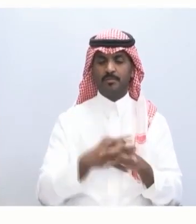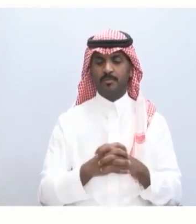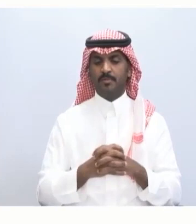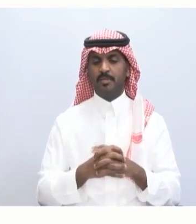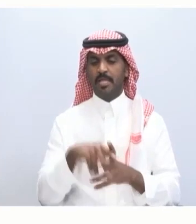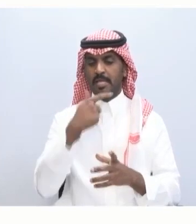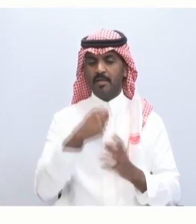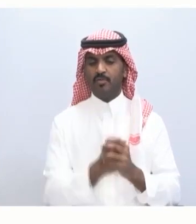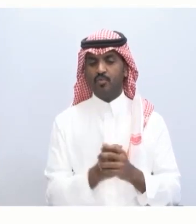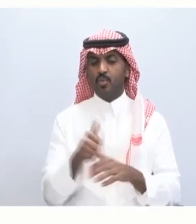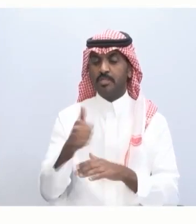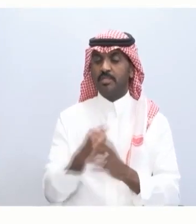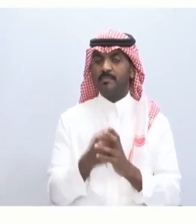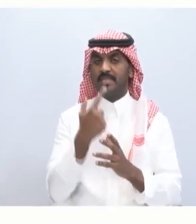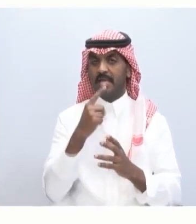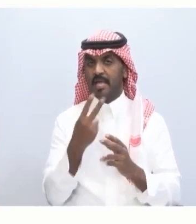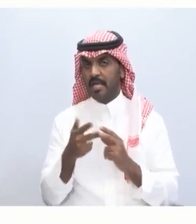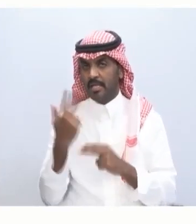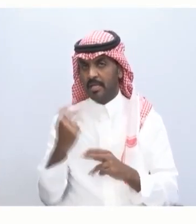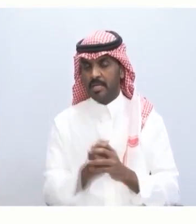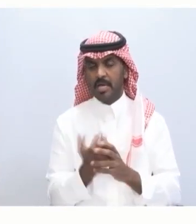الى الرياض واستردها في تاريخ